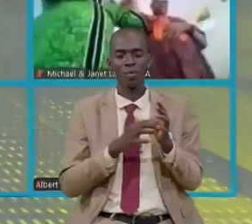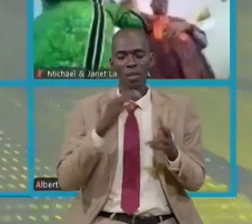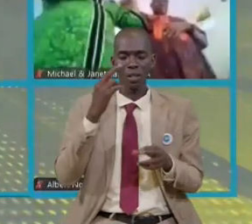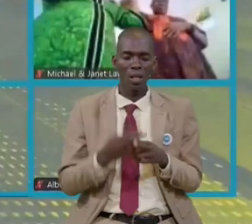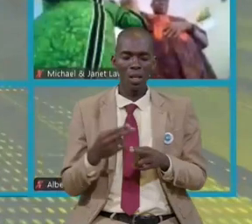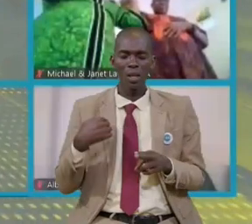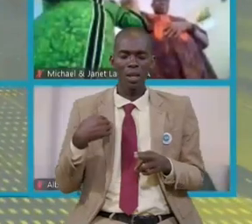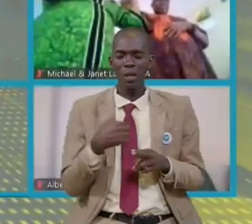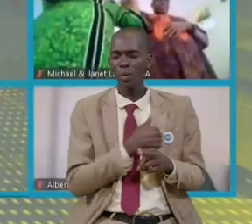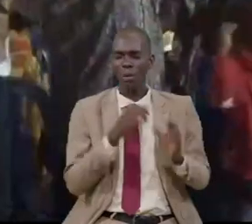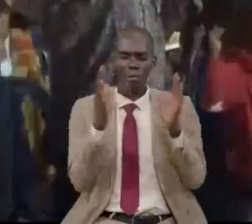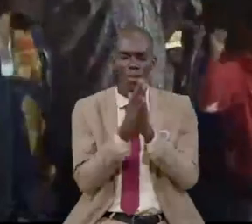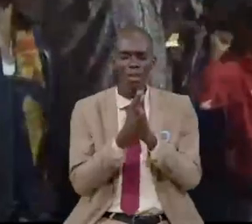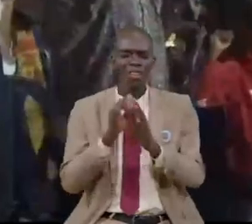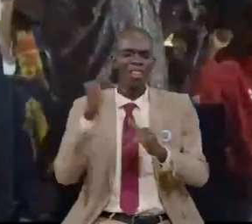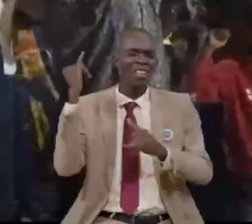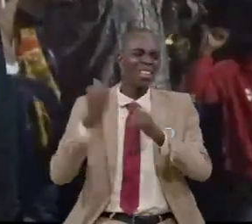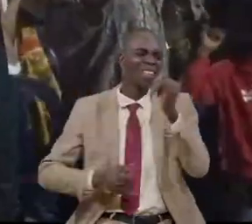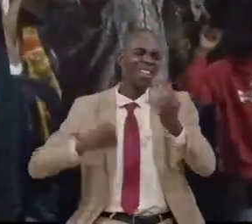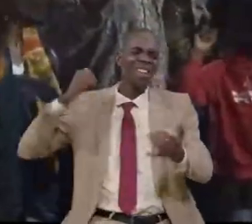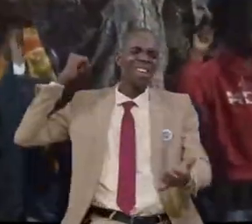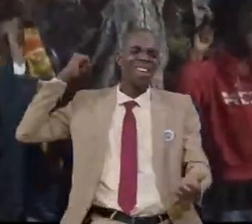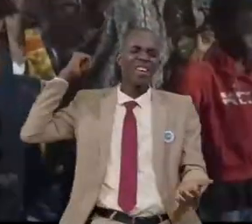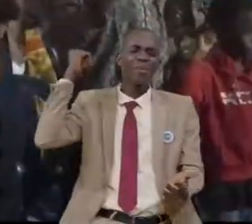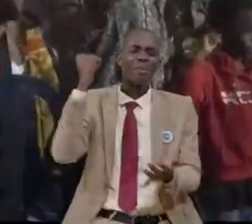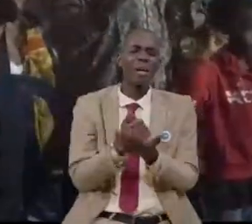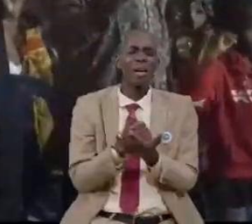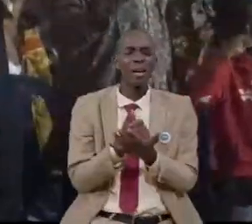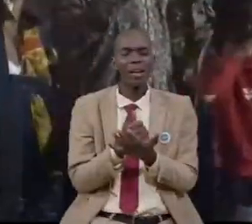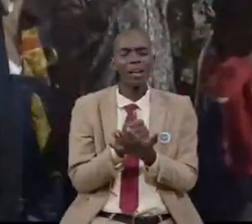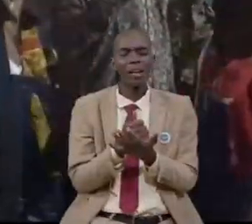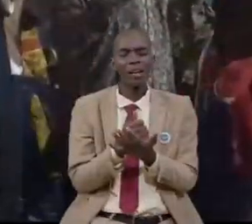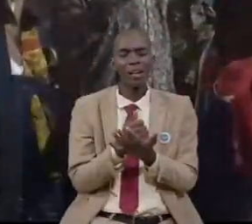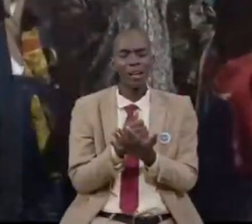de Jésus, nous prions.